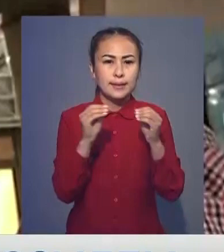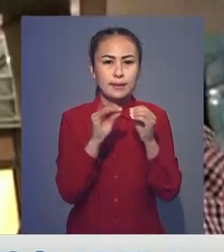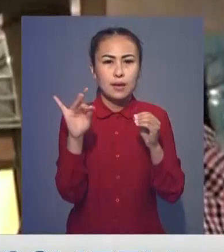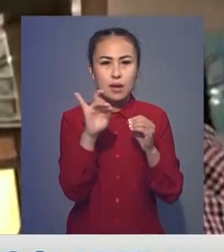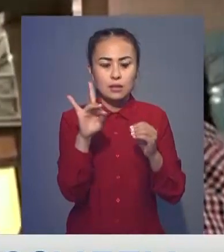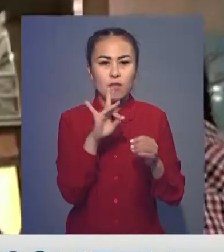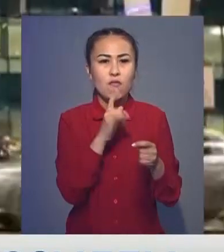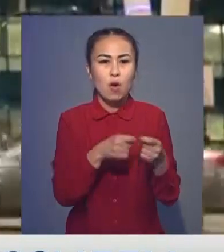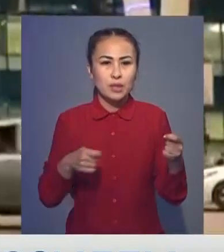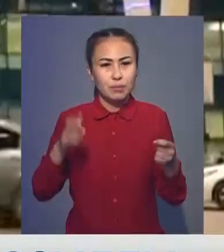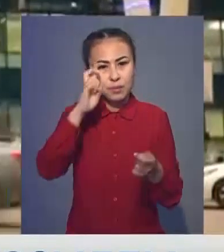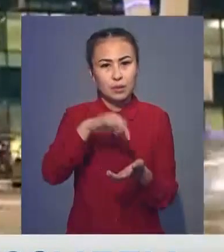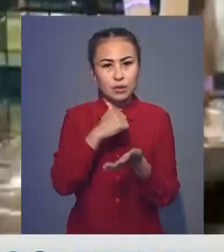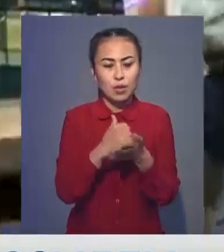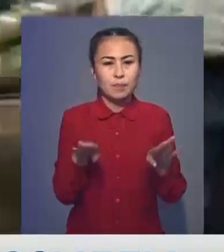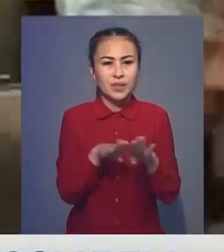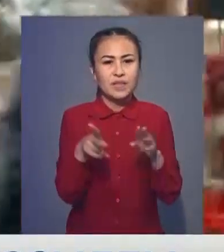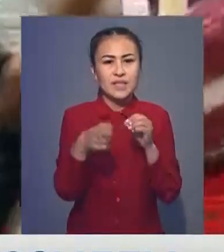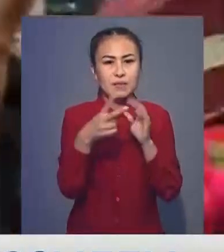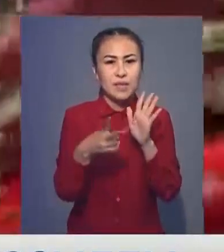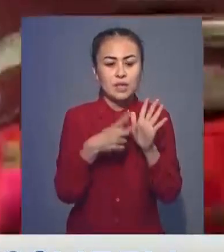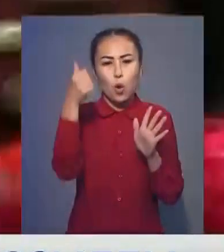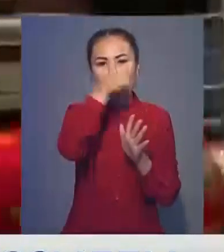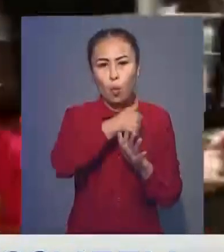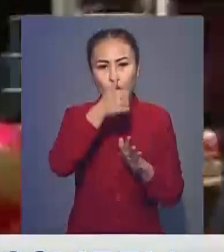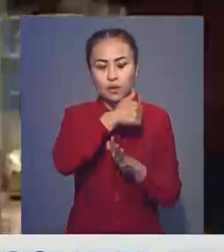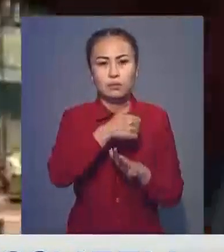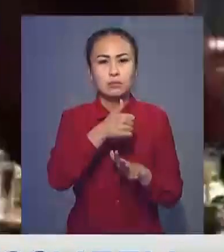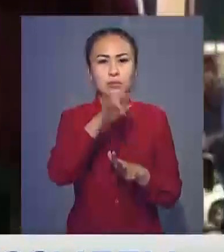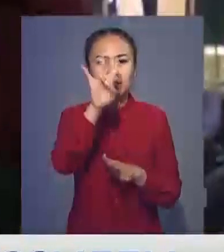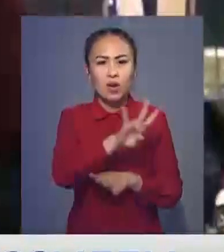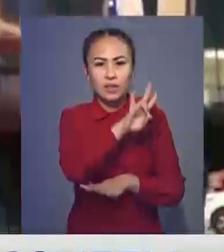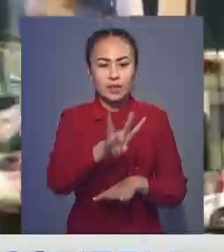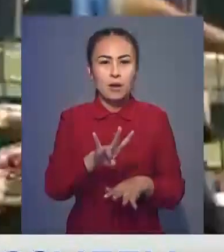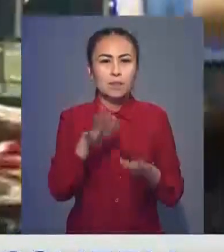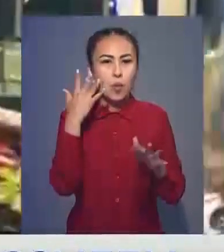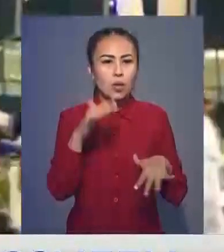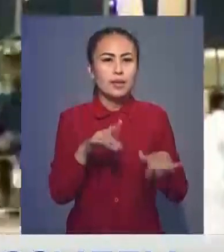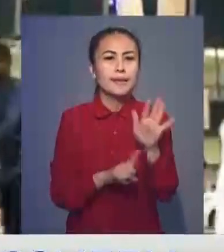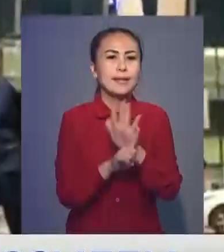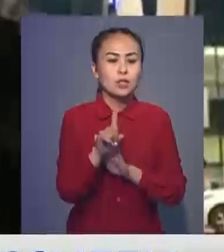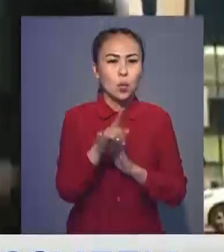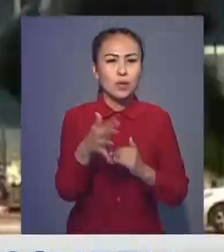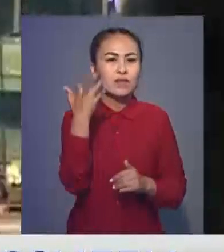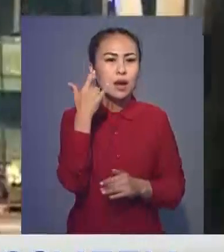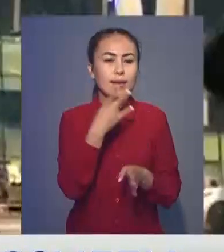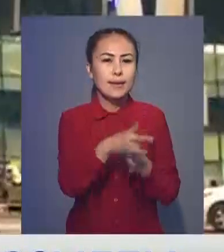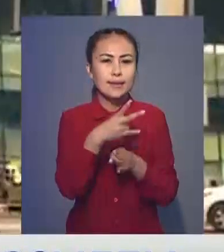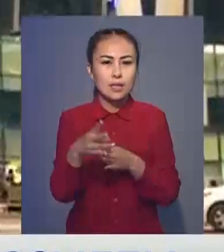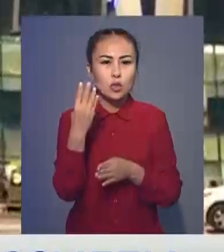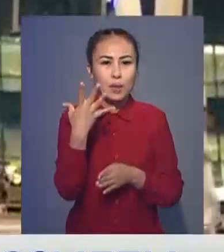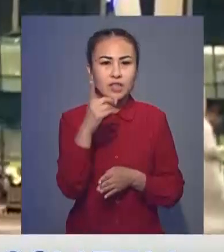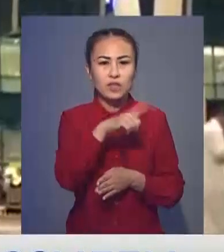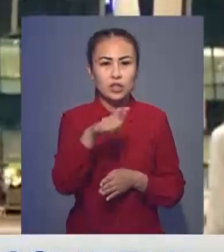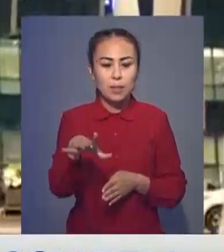мәрте созу. Мемлекет басшысы бұл шараға 2017 жылы шіркеуге жасалған шабуылдан соң барған еді. Ол кезде лаңкестік әрекеттен